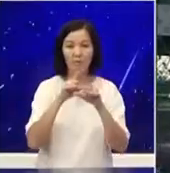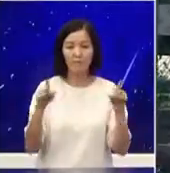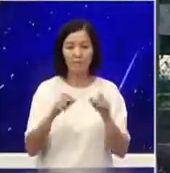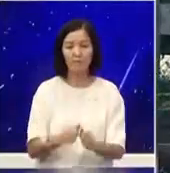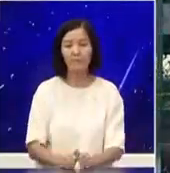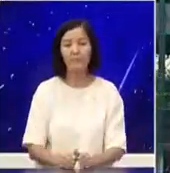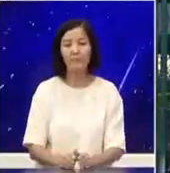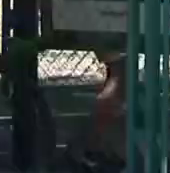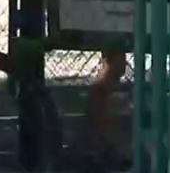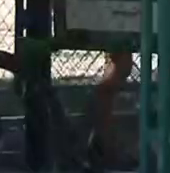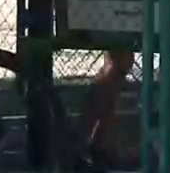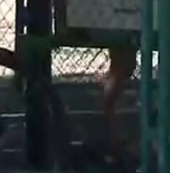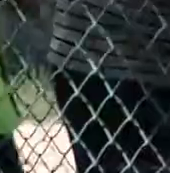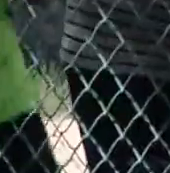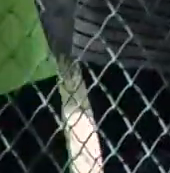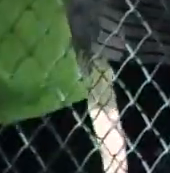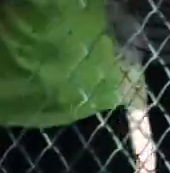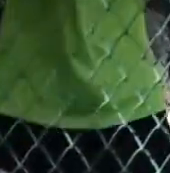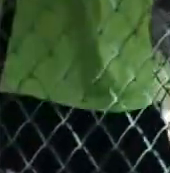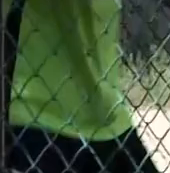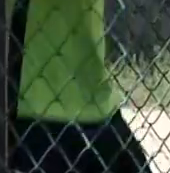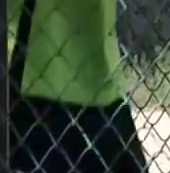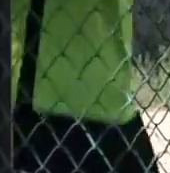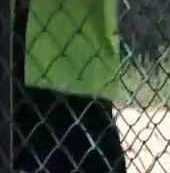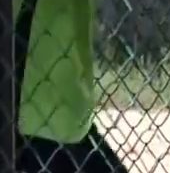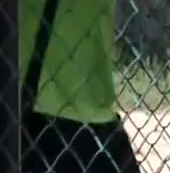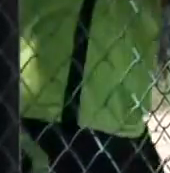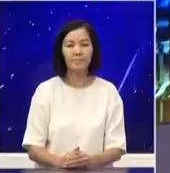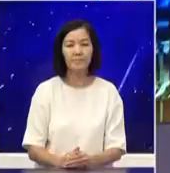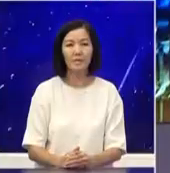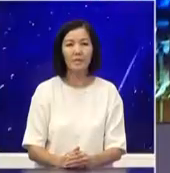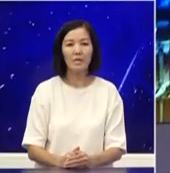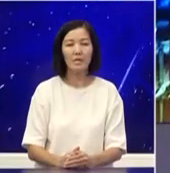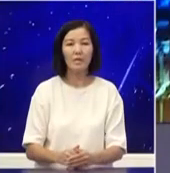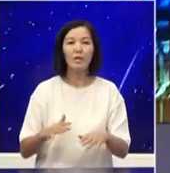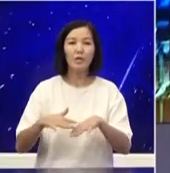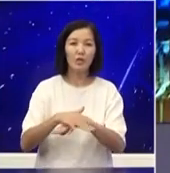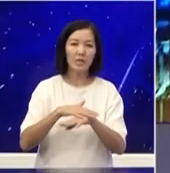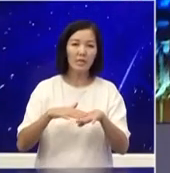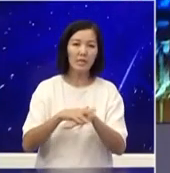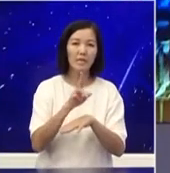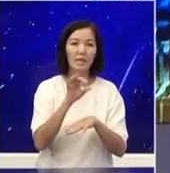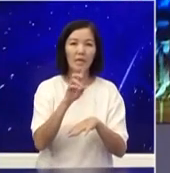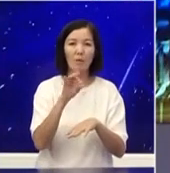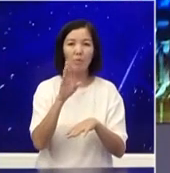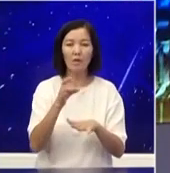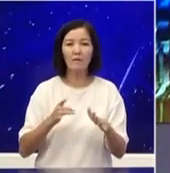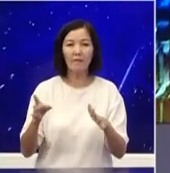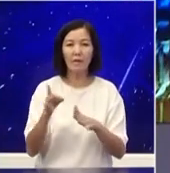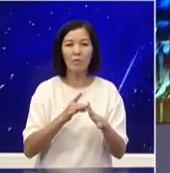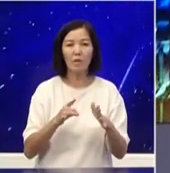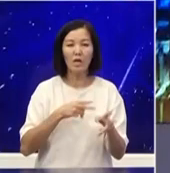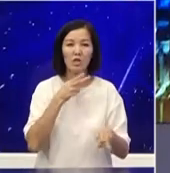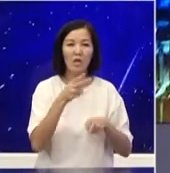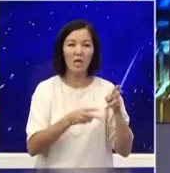Евгения Присяжная, Жая Курманбаев, телеканал ЖТСУ, Искельдинский район. Бесценная вода. Жители Кербулакского